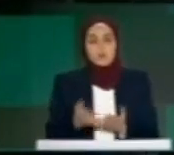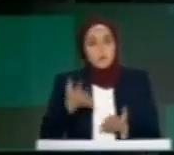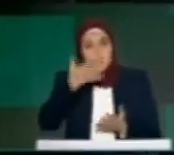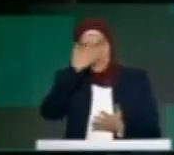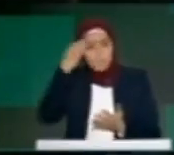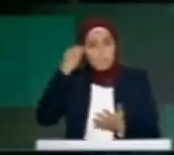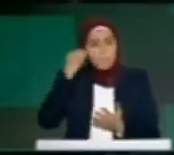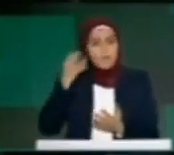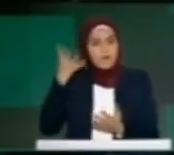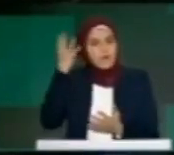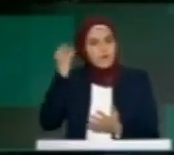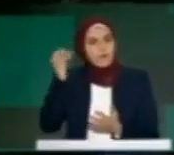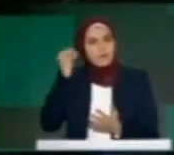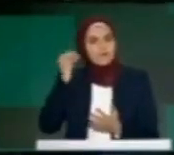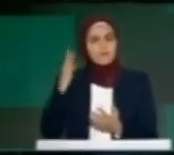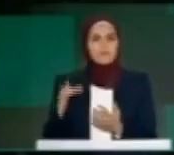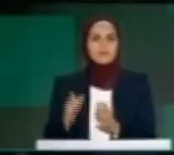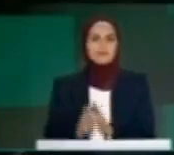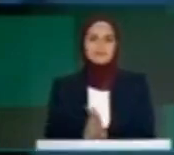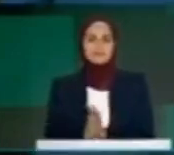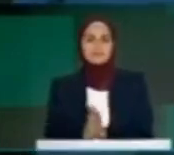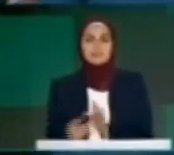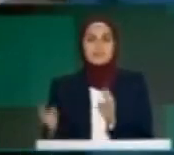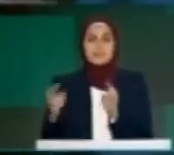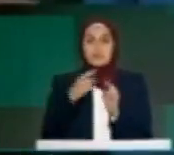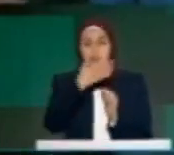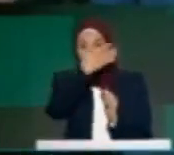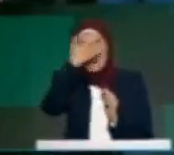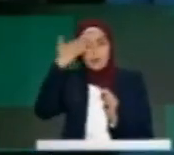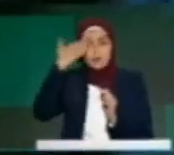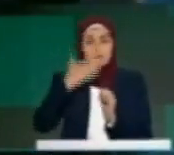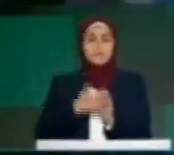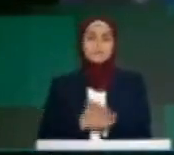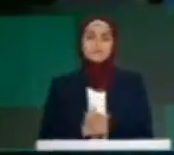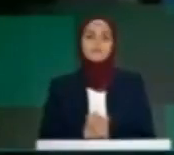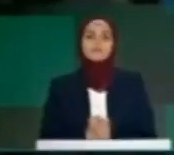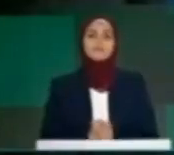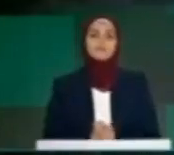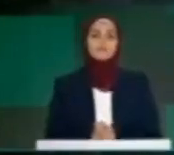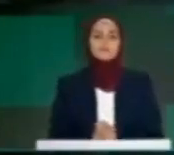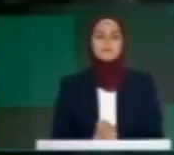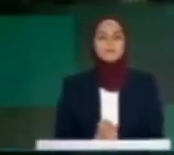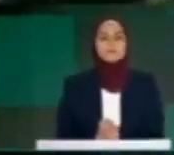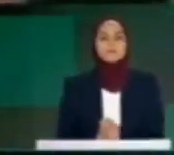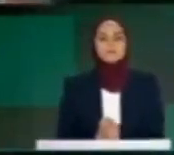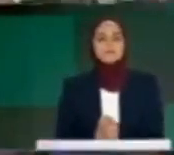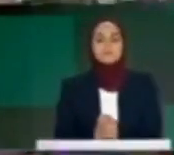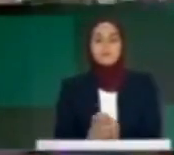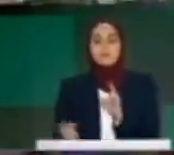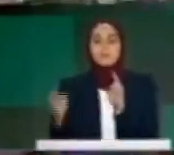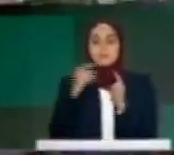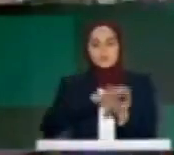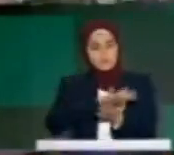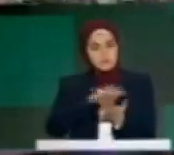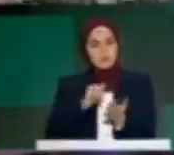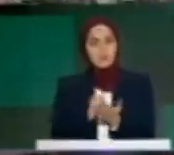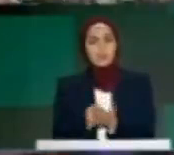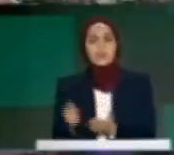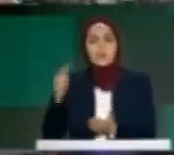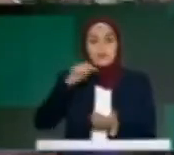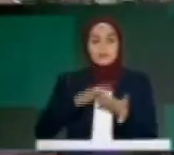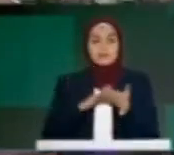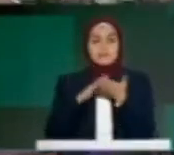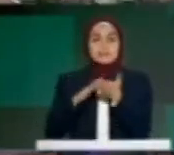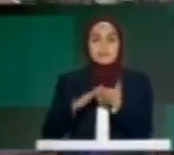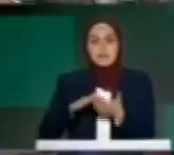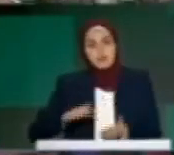ومثابره استطاعت التغلب على كافه التحديات التي تواجه فتاه من دون البصيره كما تطوعت في مساعده الاطفال من ذوي